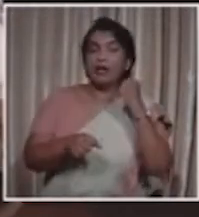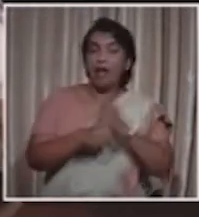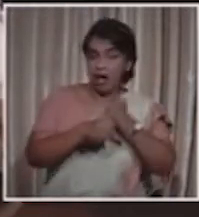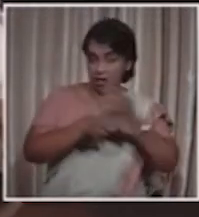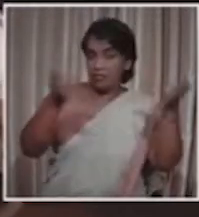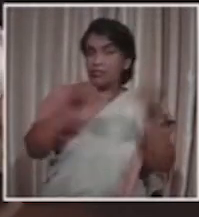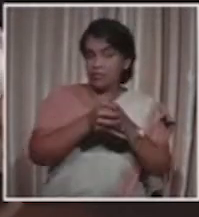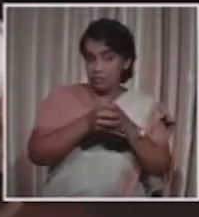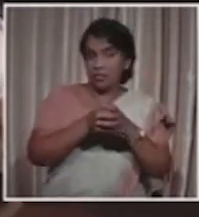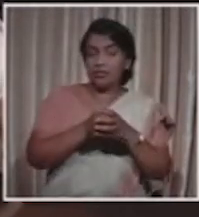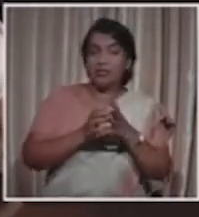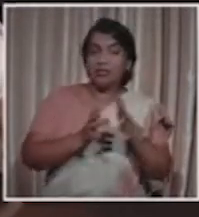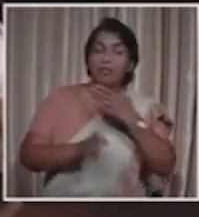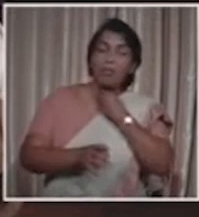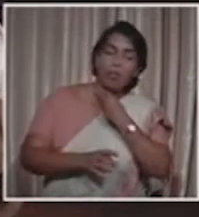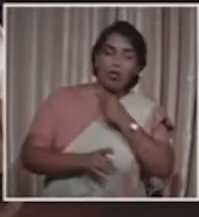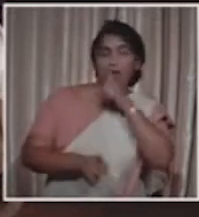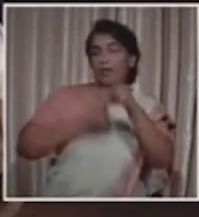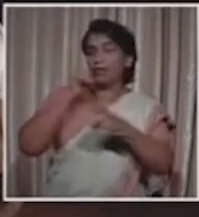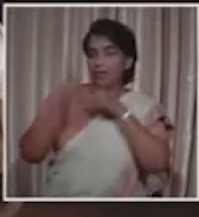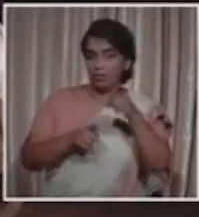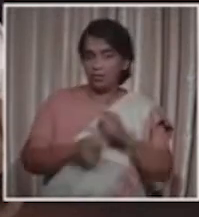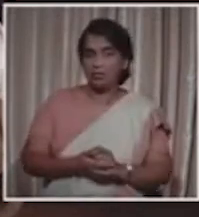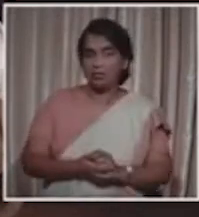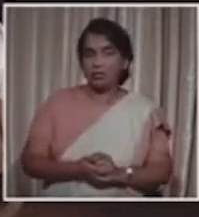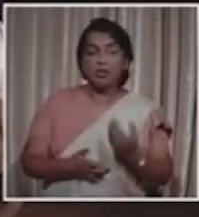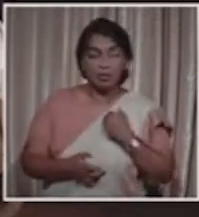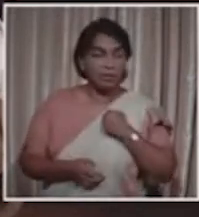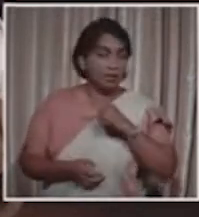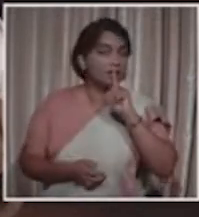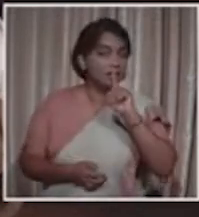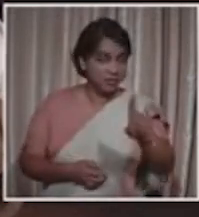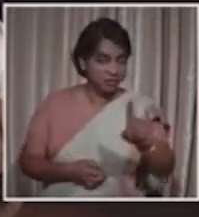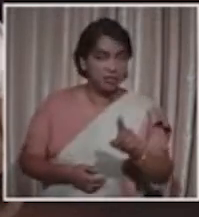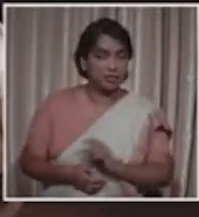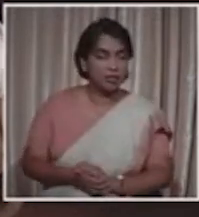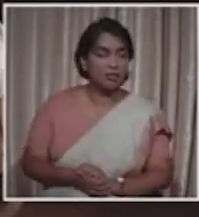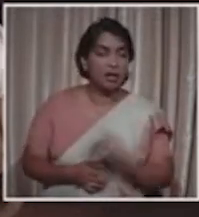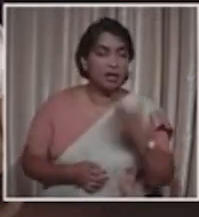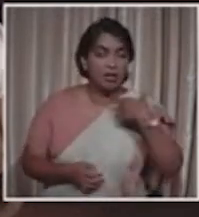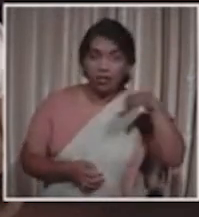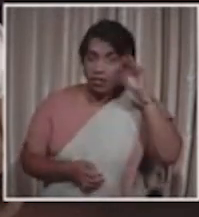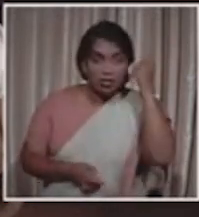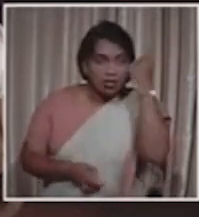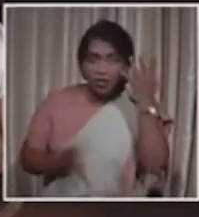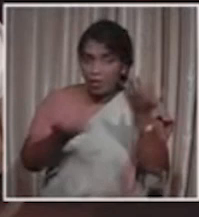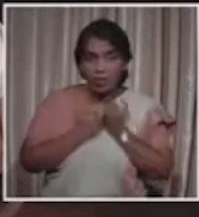කණ්ඩායම බහුබූත දොඩවනකොට මං අහන්න කැමති අවබෝධය ලැබුණේ නැද්ද